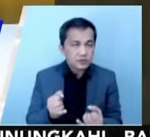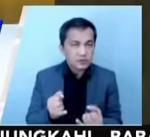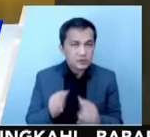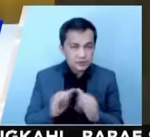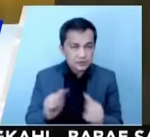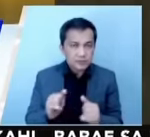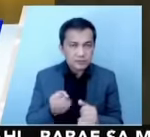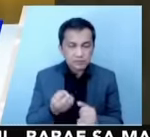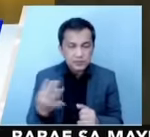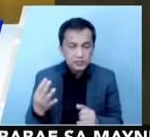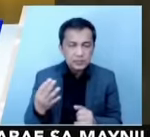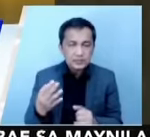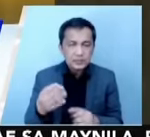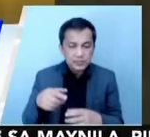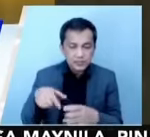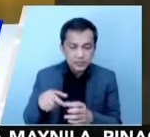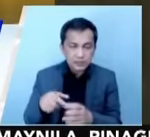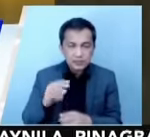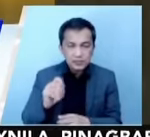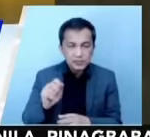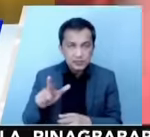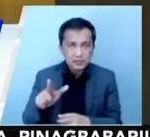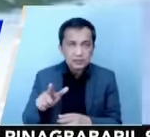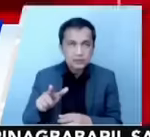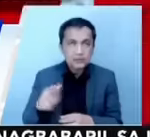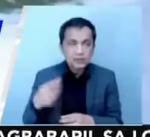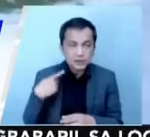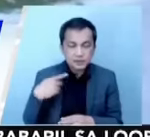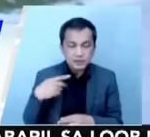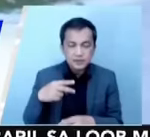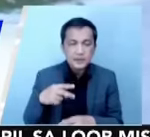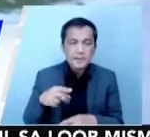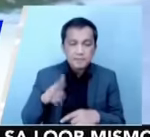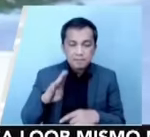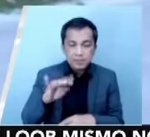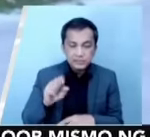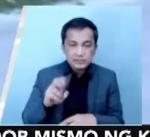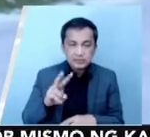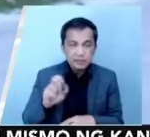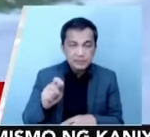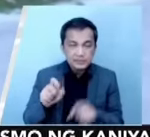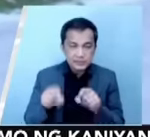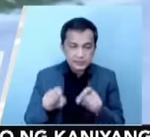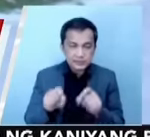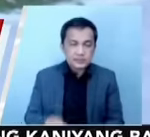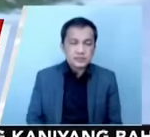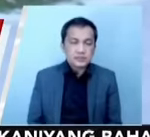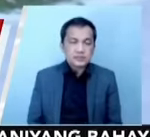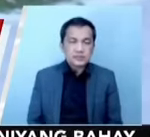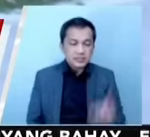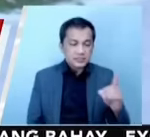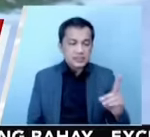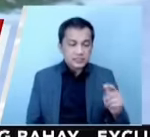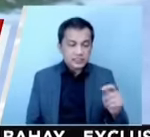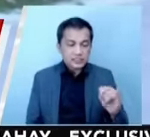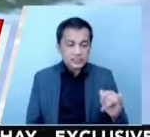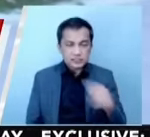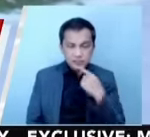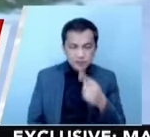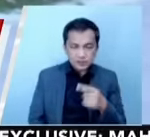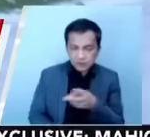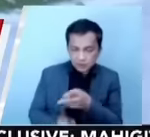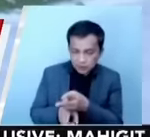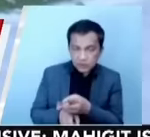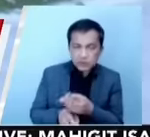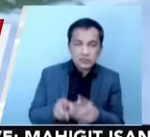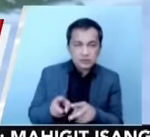canned mackerel. Pero may babasihan na yung VAT sales nila. Tiniyak naman ng Department of Trade and Industry na minamonitor nito ang sitwasyon